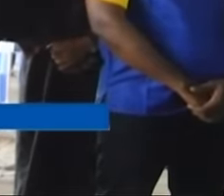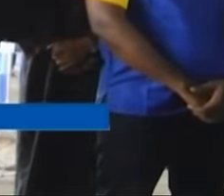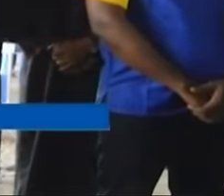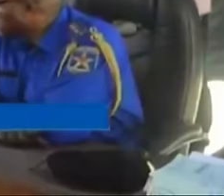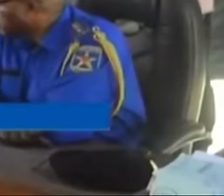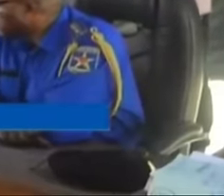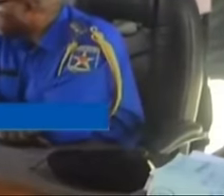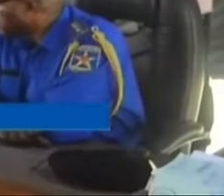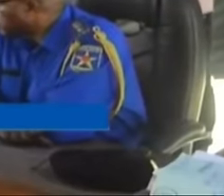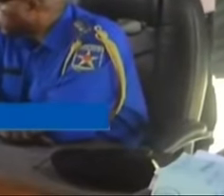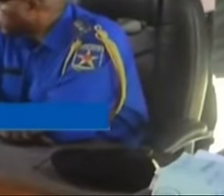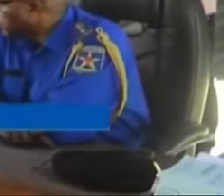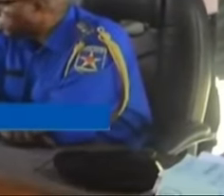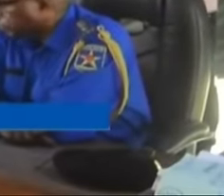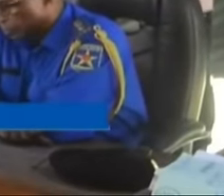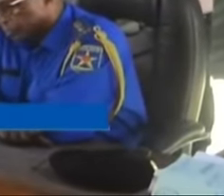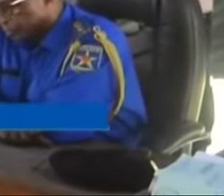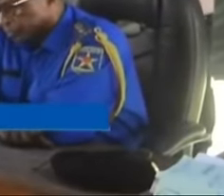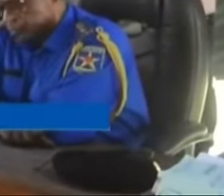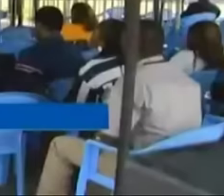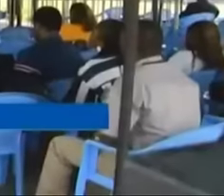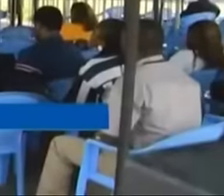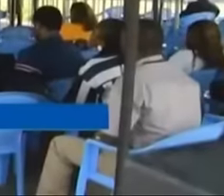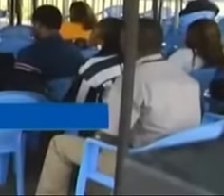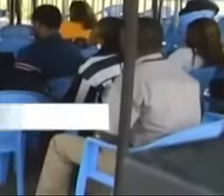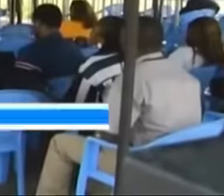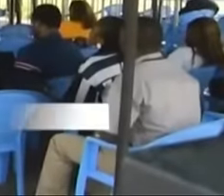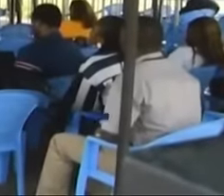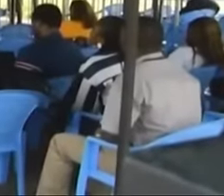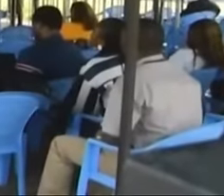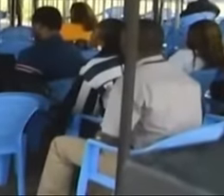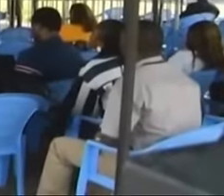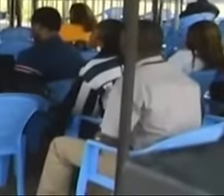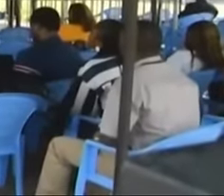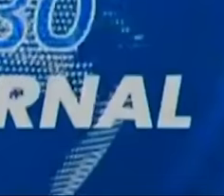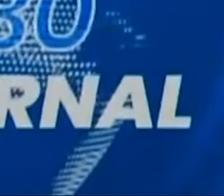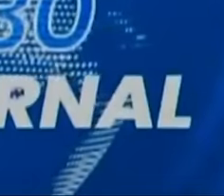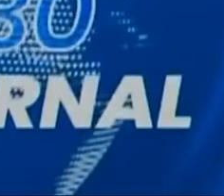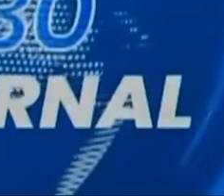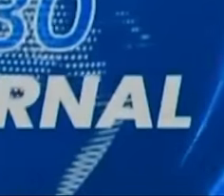verdict qui ne s'est pas éloigné du réquisitoire du ministère public.